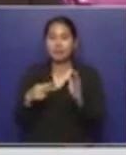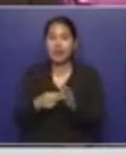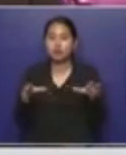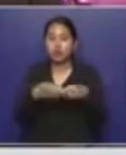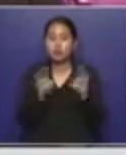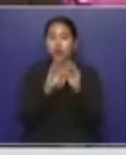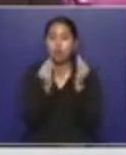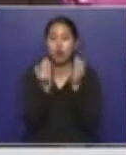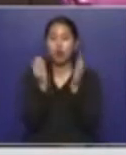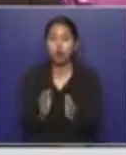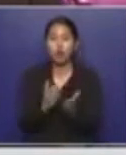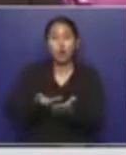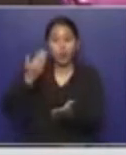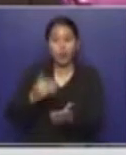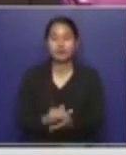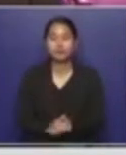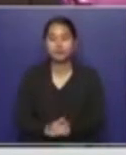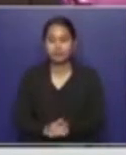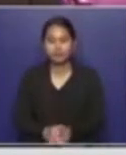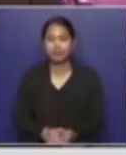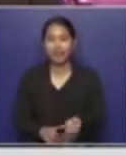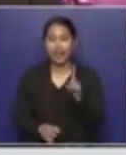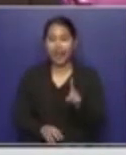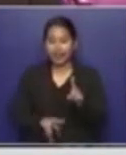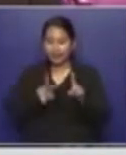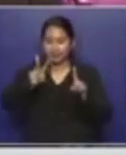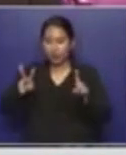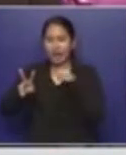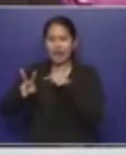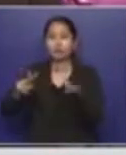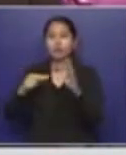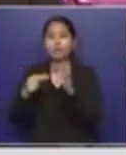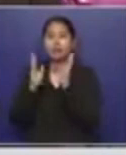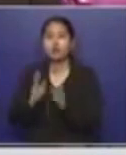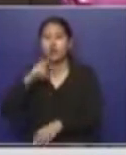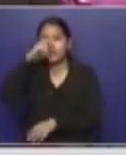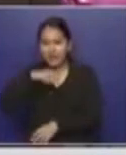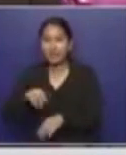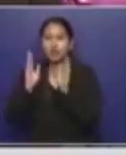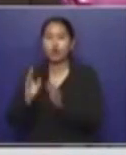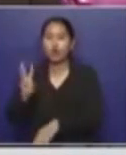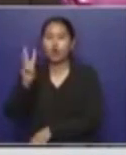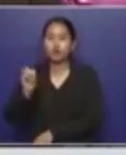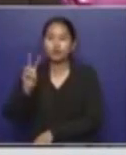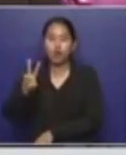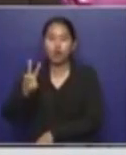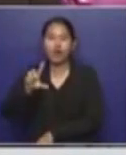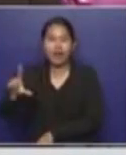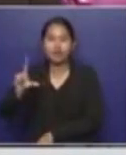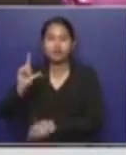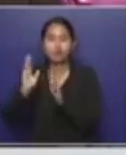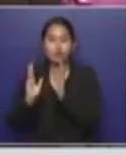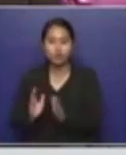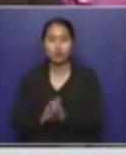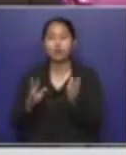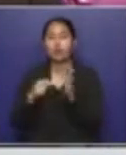ษฐีแต่ GDP อีก2ส่วนเป็นของพี่น้องประชาชนอีกร่วม66ล้านคนนี่แหละ